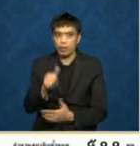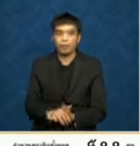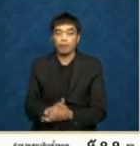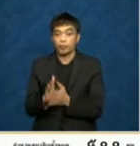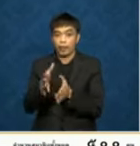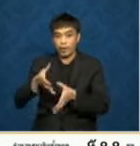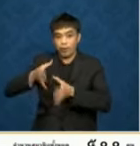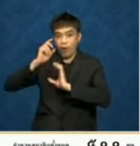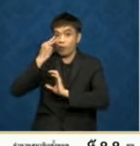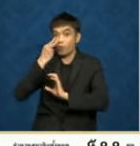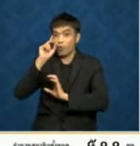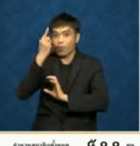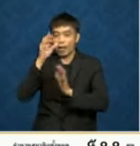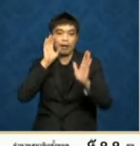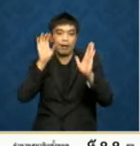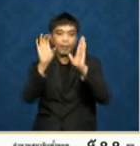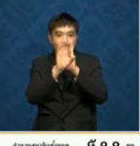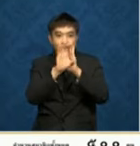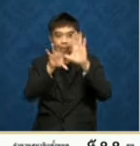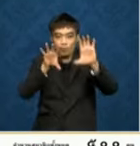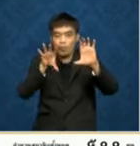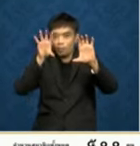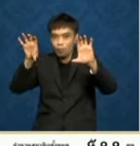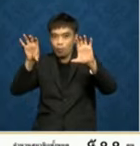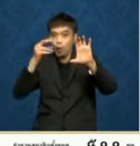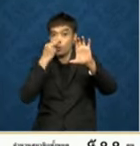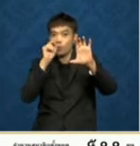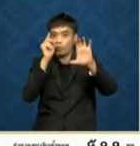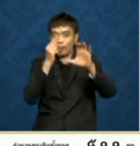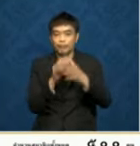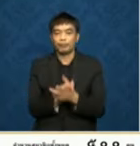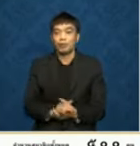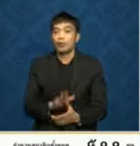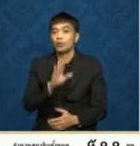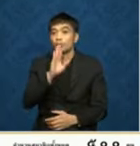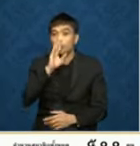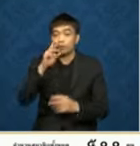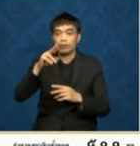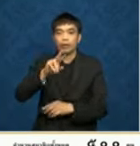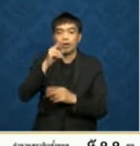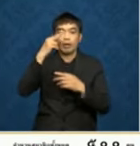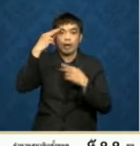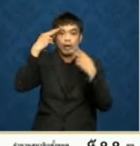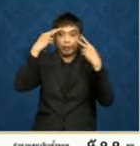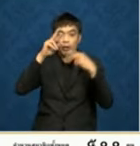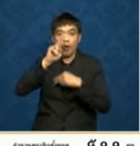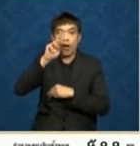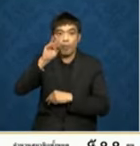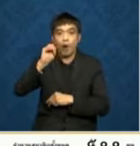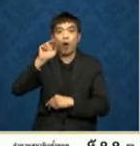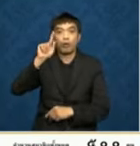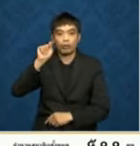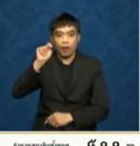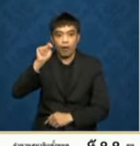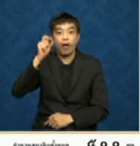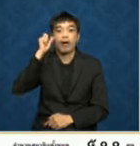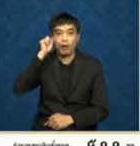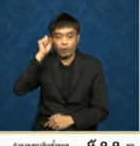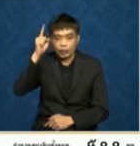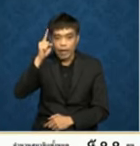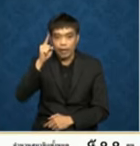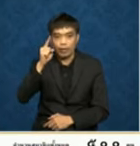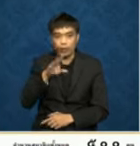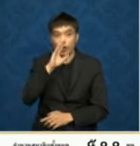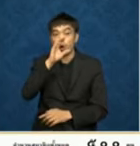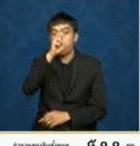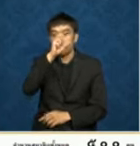ภาพนี้ครับ ถ้ท่รรมติเข้าใจนะครับแลใช้นโยบายนี้ หน่วยงานไหนที่ลัษณะเซรวิสค้ายๆกันครัก็